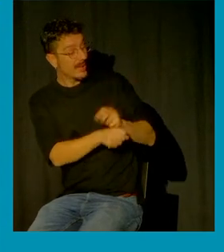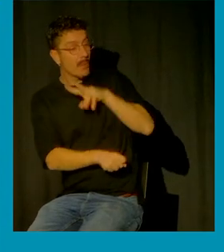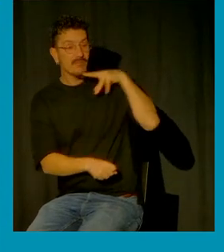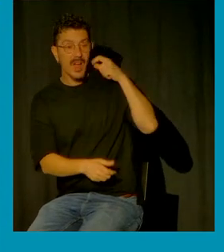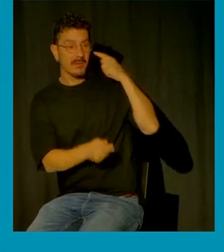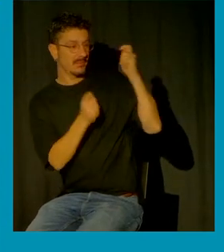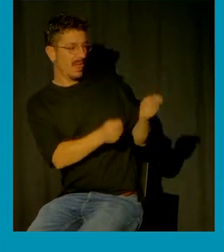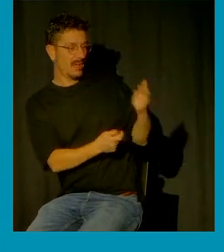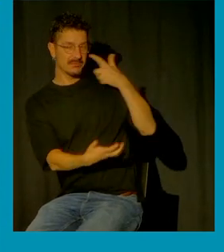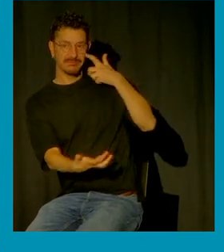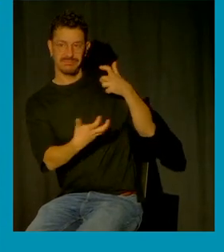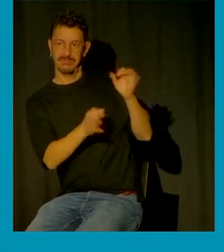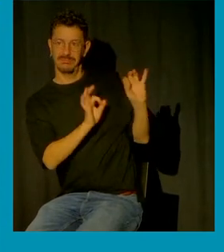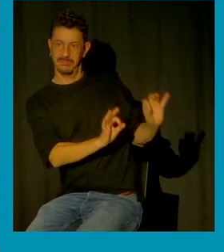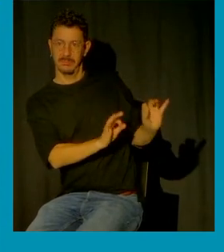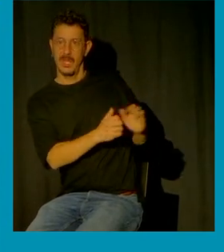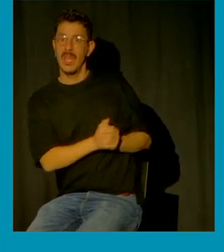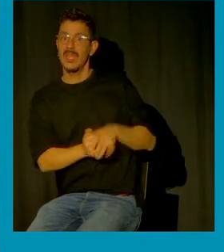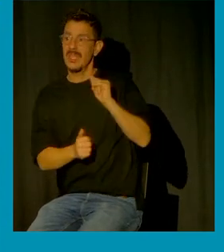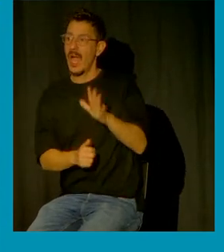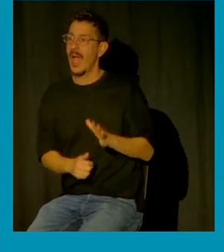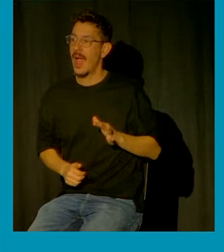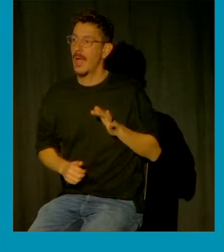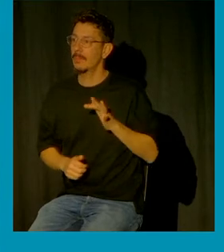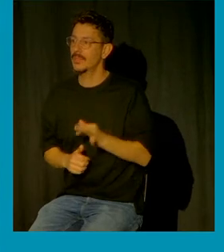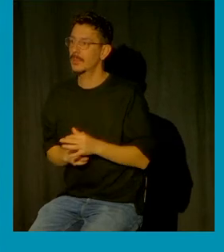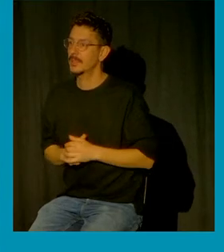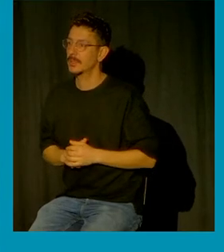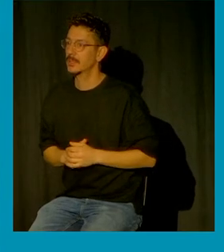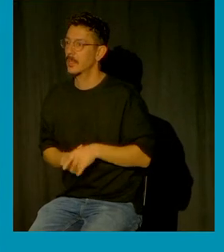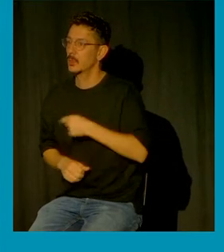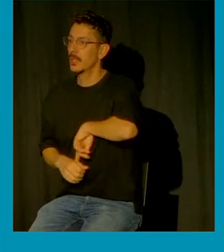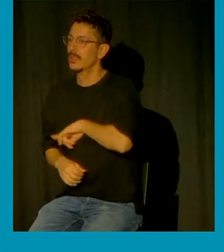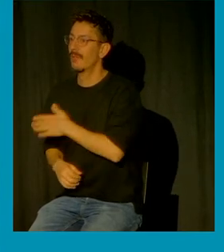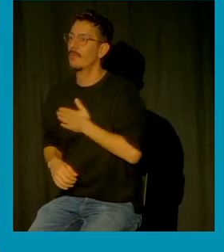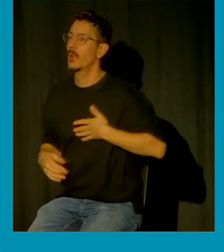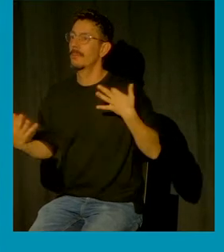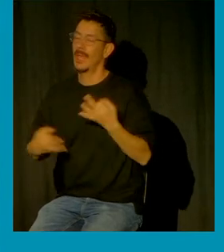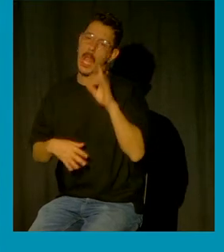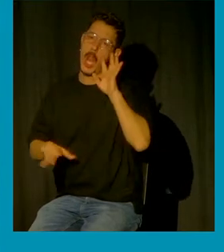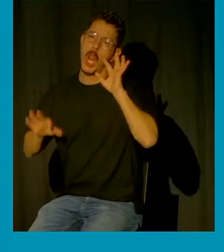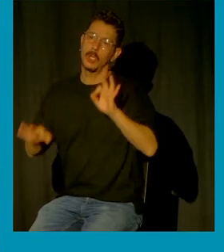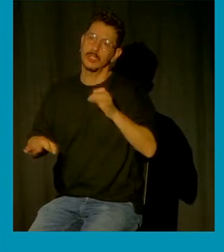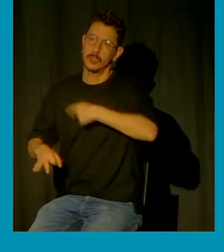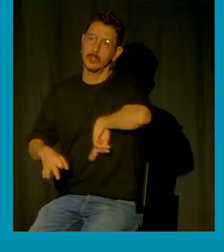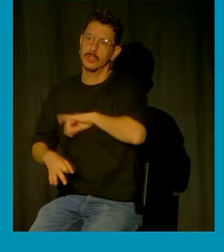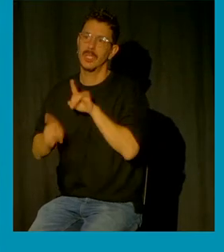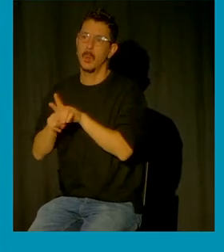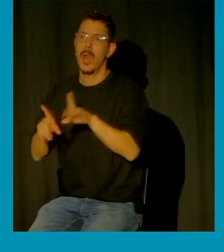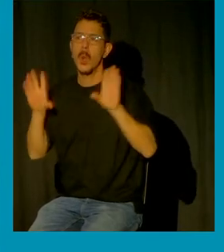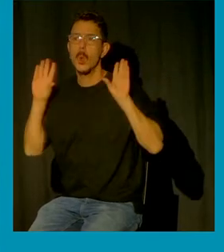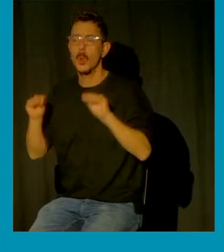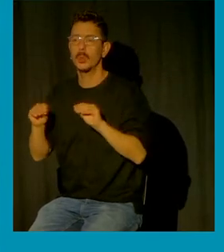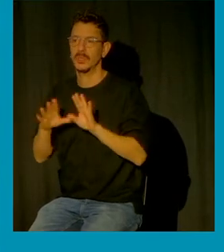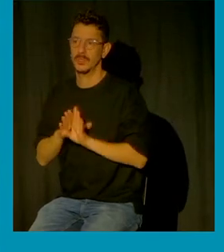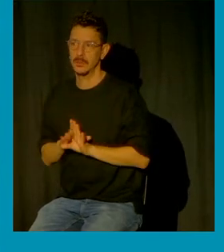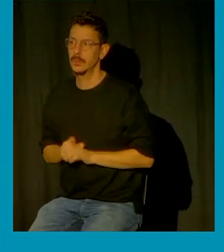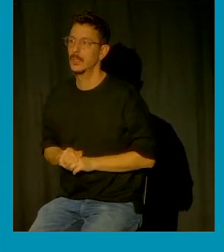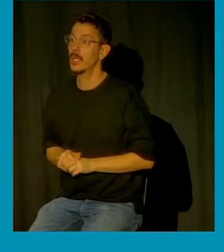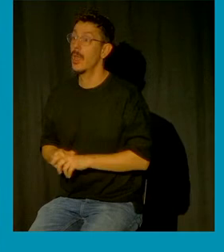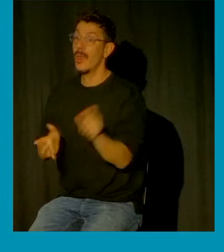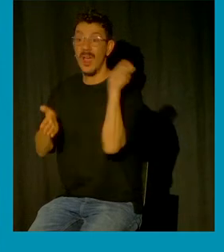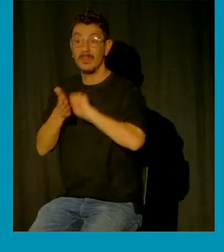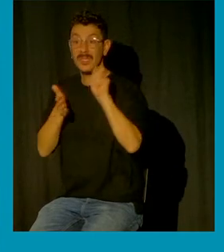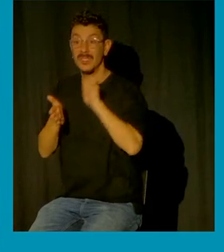disposició perquè estem al servei de fet el que volem lògicament és ser útils les administracions no tenen sentit